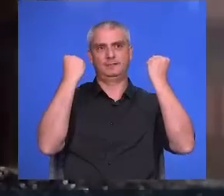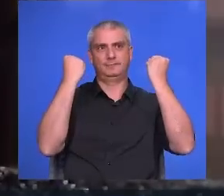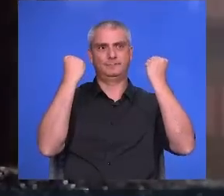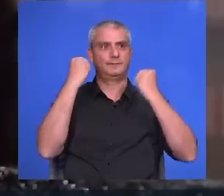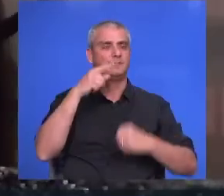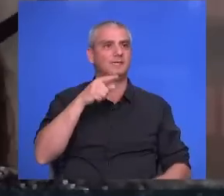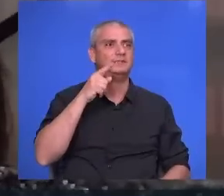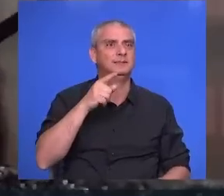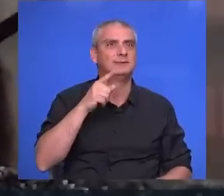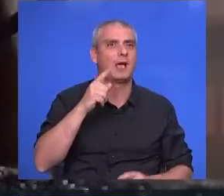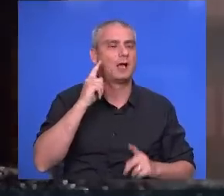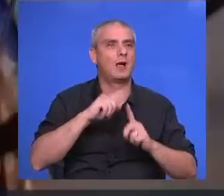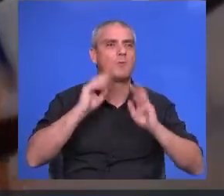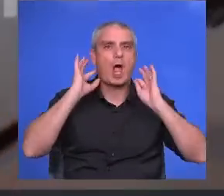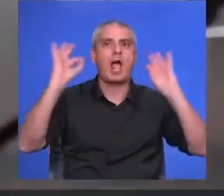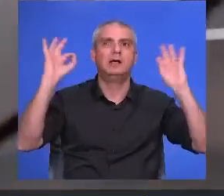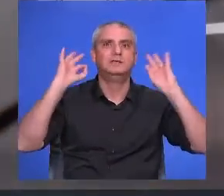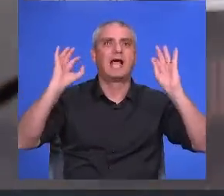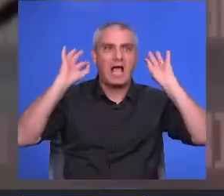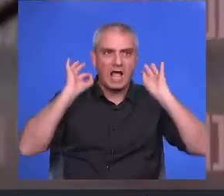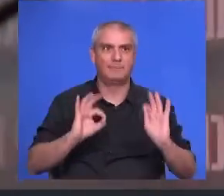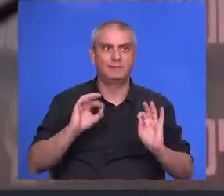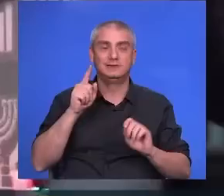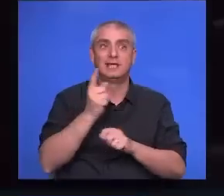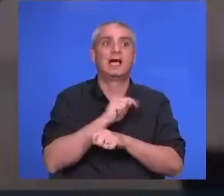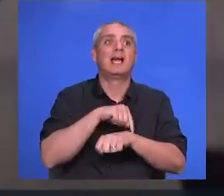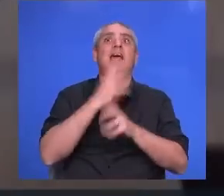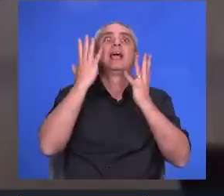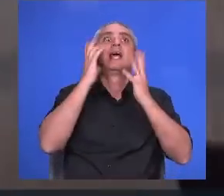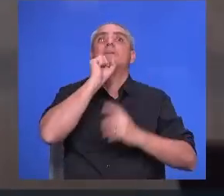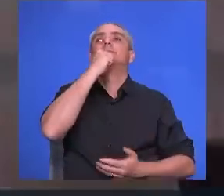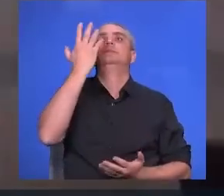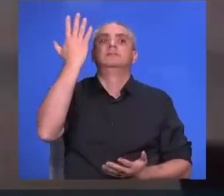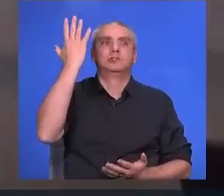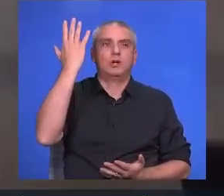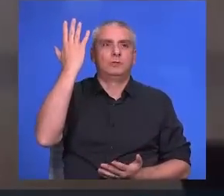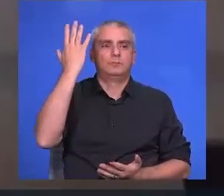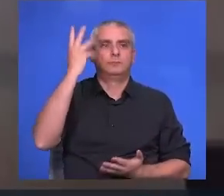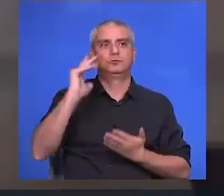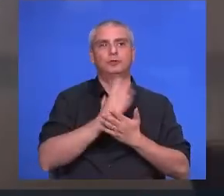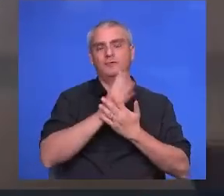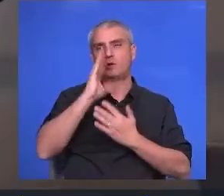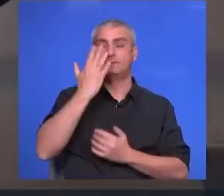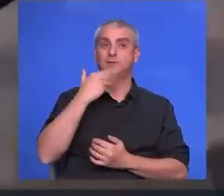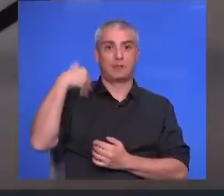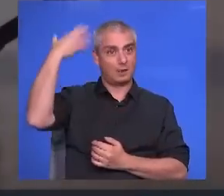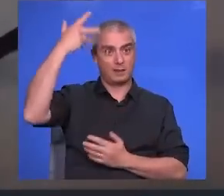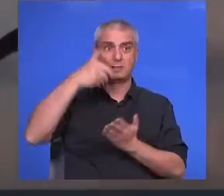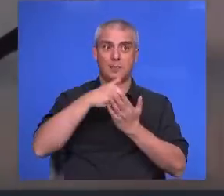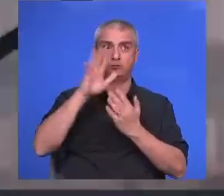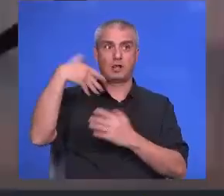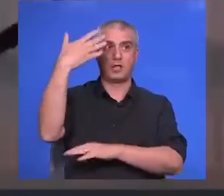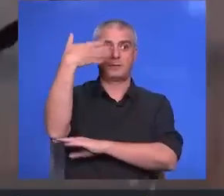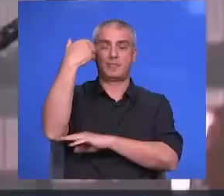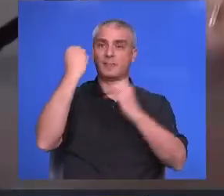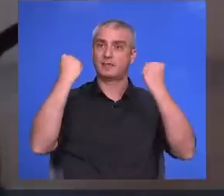זוהי אזעקת אמת. אלה רגעים היסטוריים שיקבעו אם ישראל תמשיך להיות